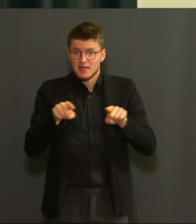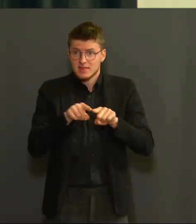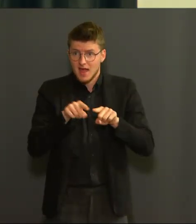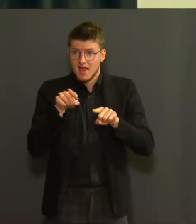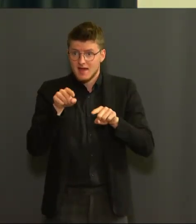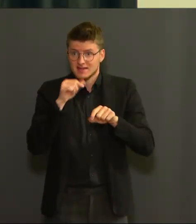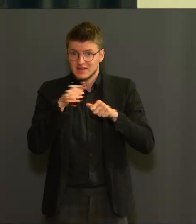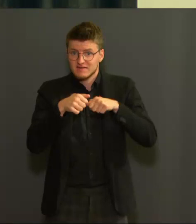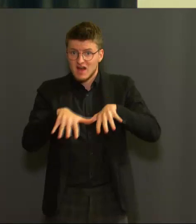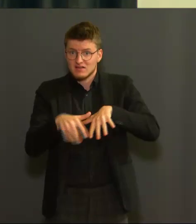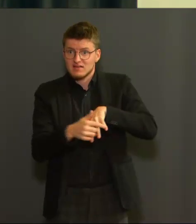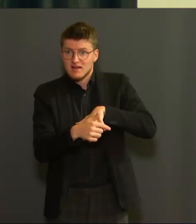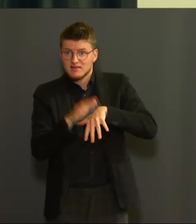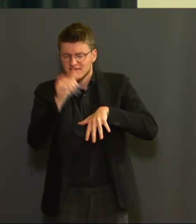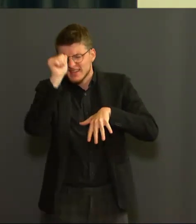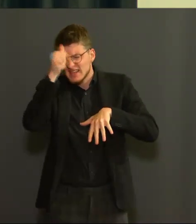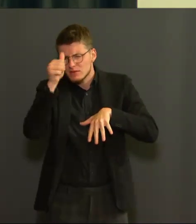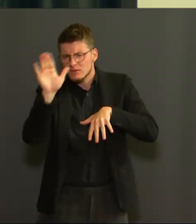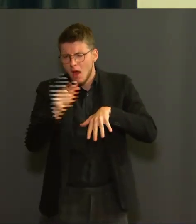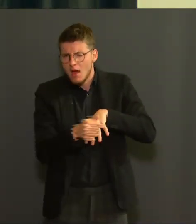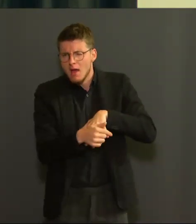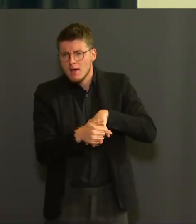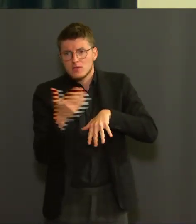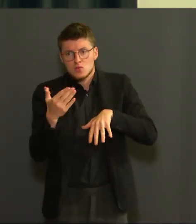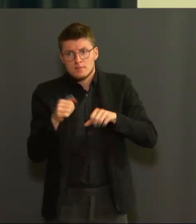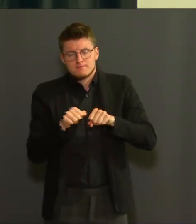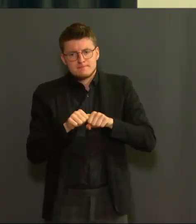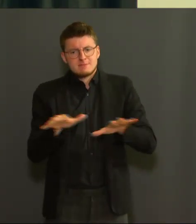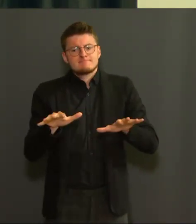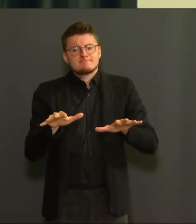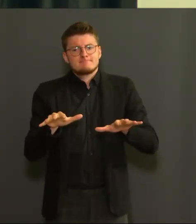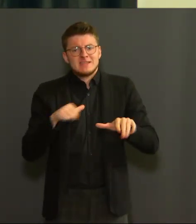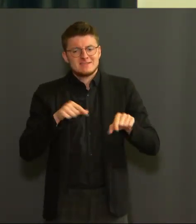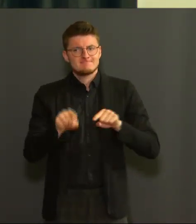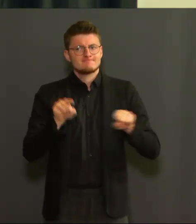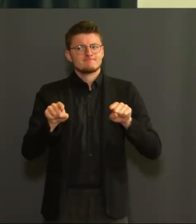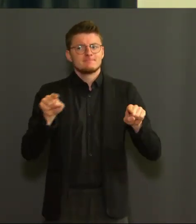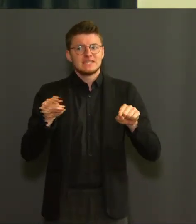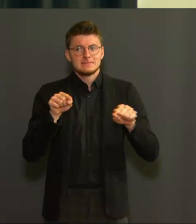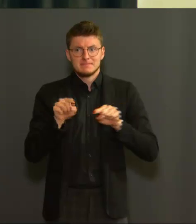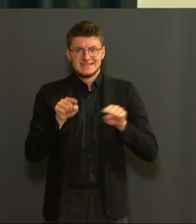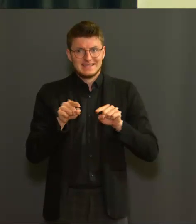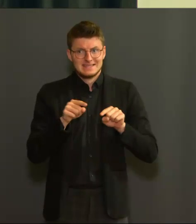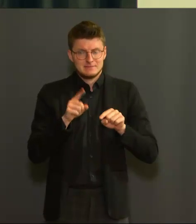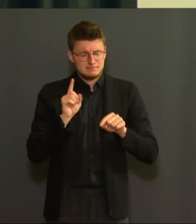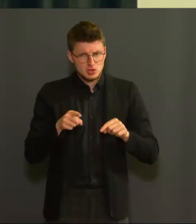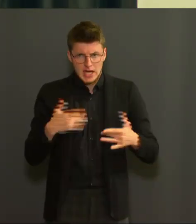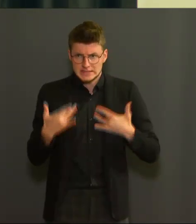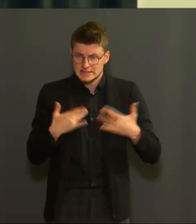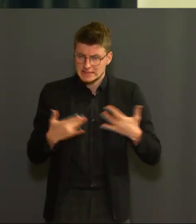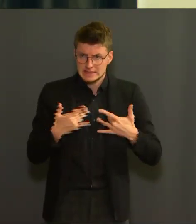opmars. De race tegen de klok loopt en er wacht ons een nieuwe uitdaging. Het groen houden van